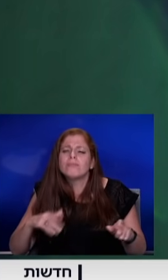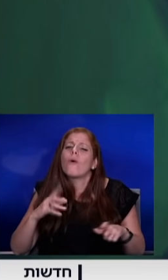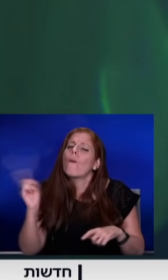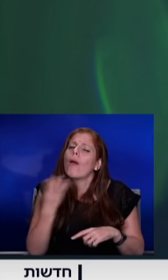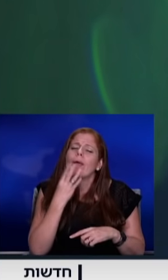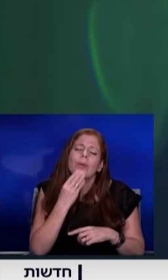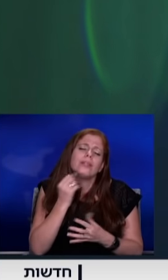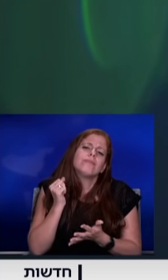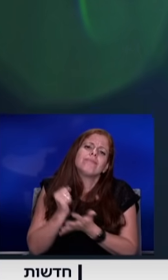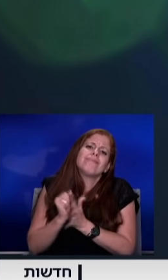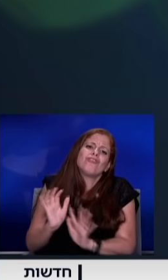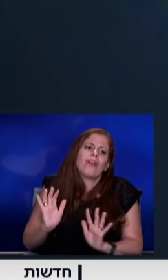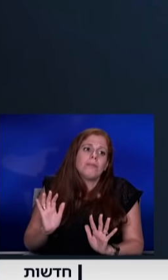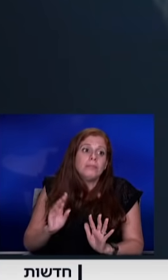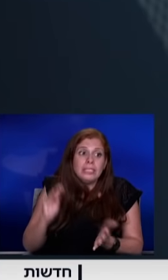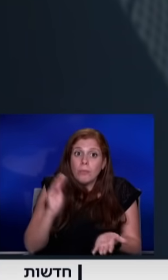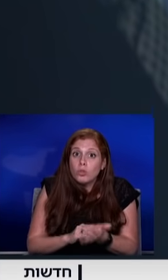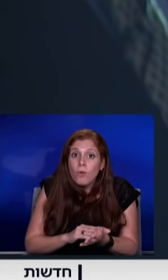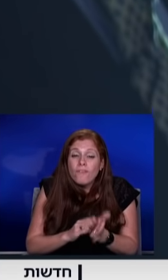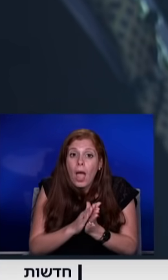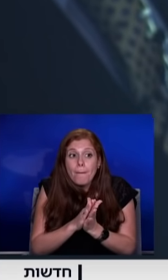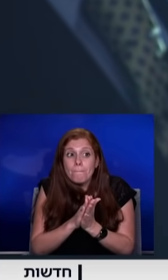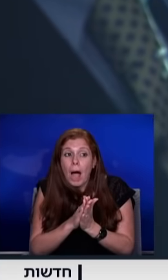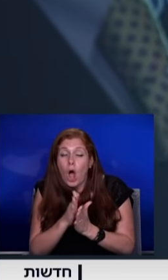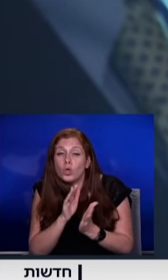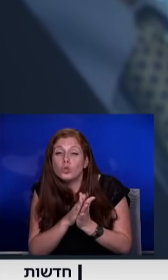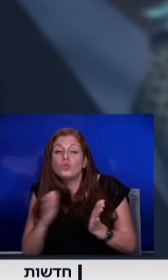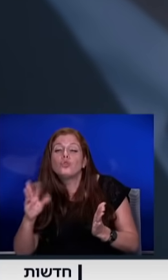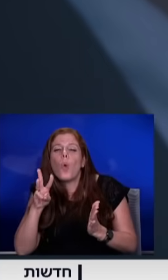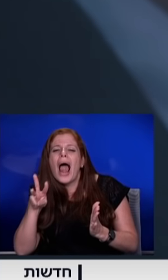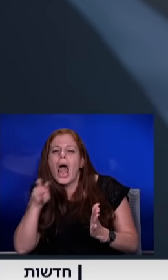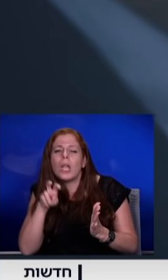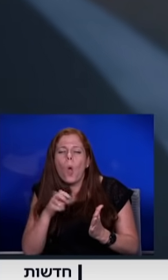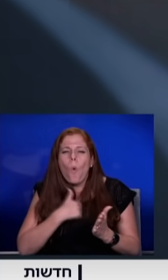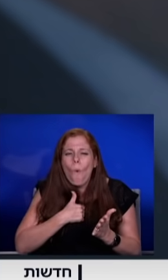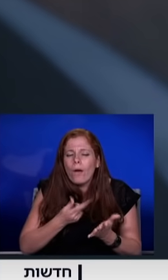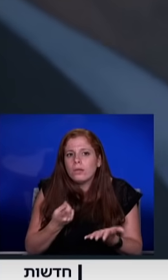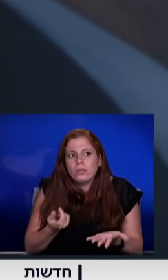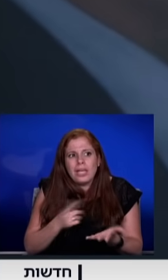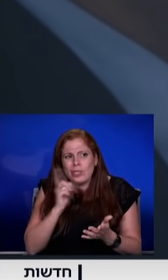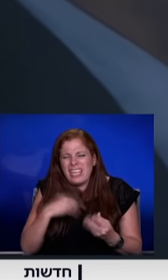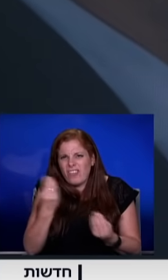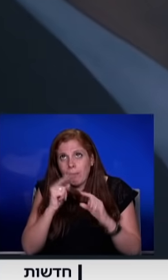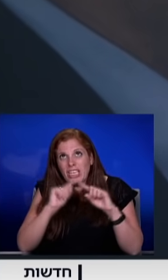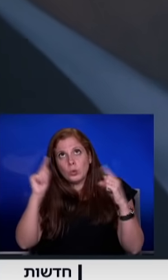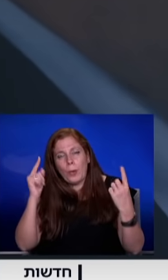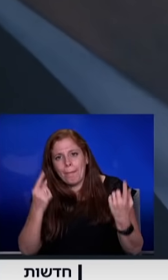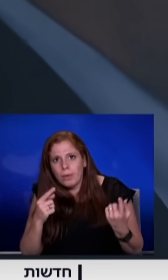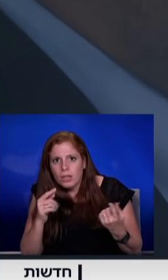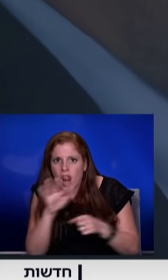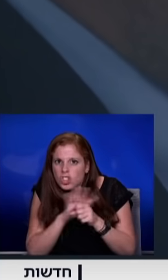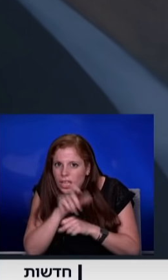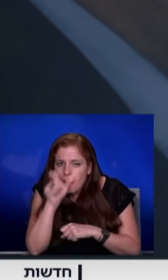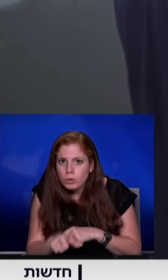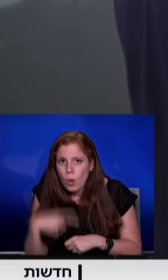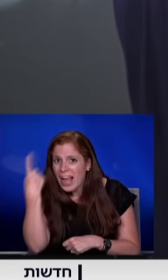הם. זה מה שמופיע בשולחן ערוך. אז לא צריכים כל מיני דברים הזויים כדי לשכנע מישהו על